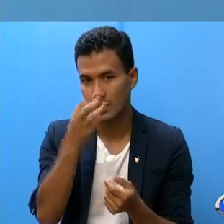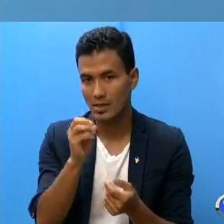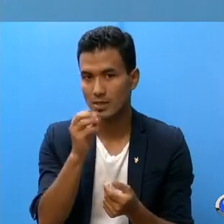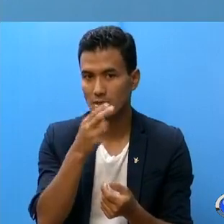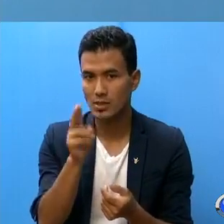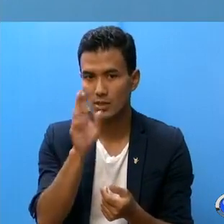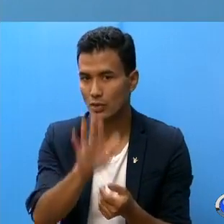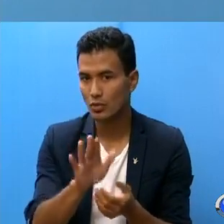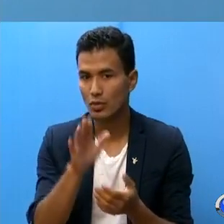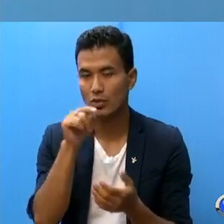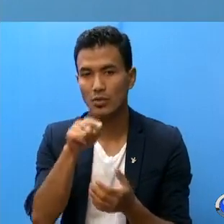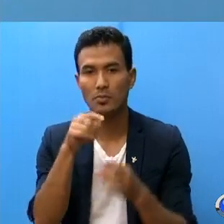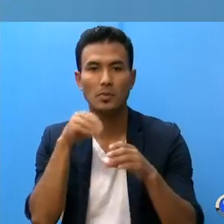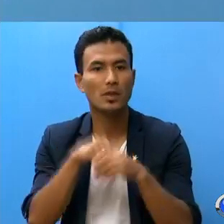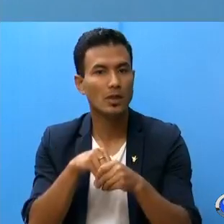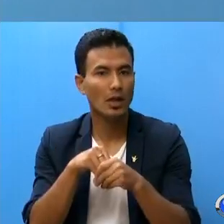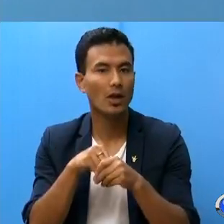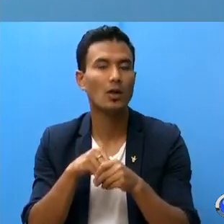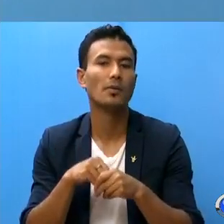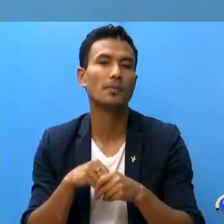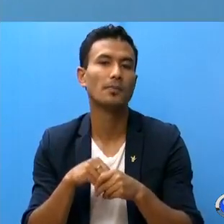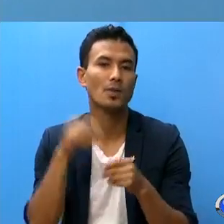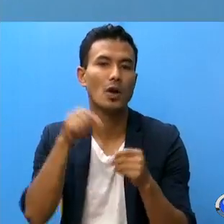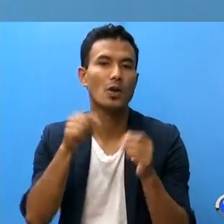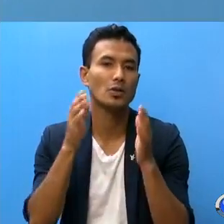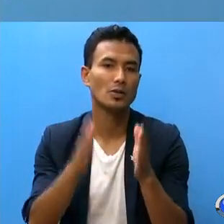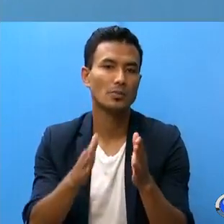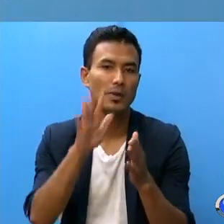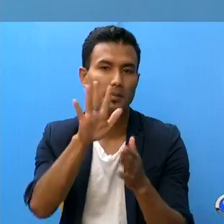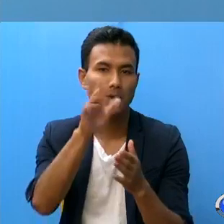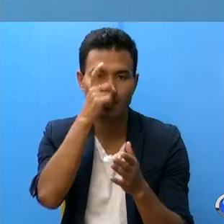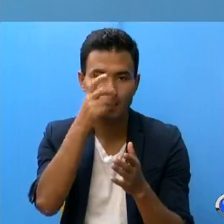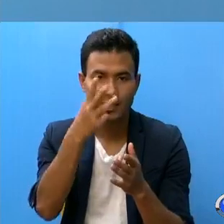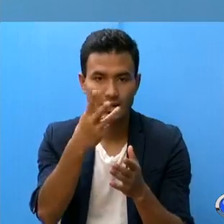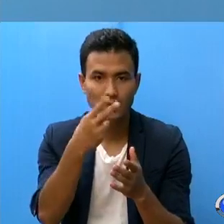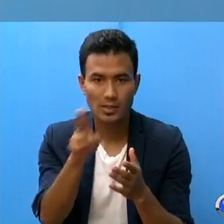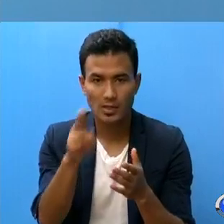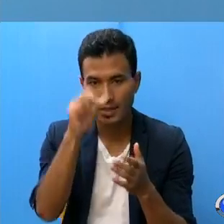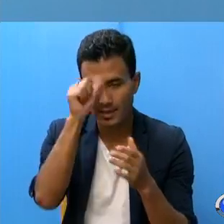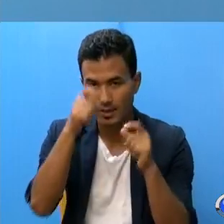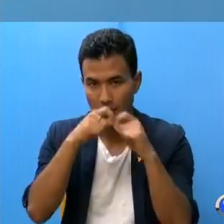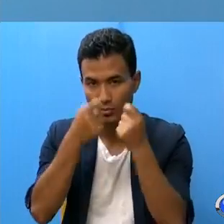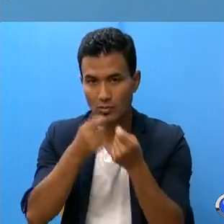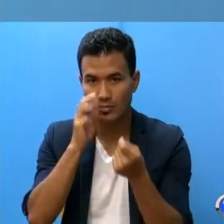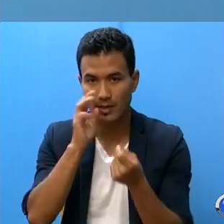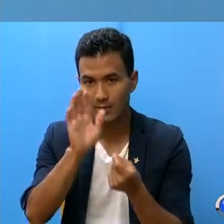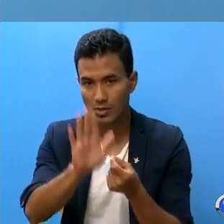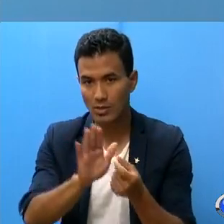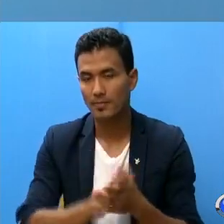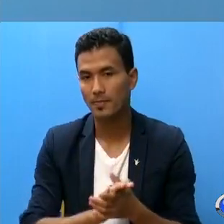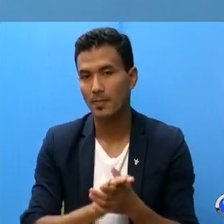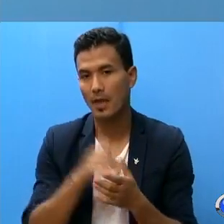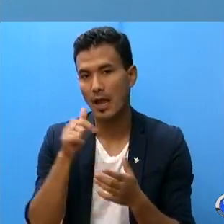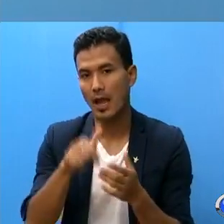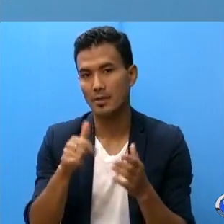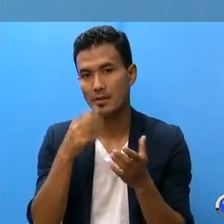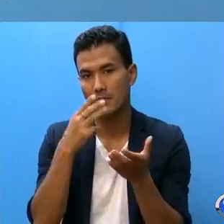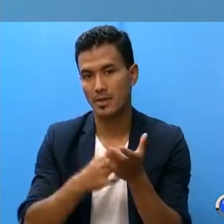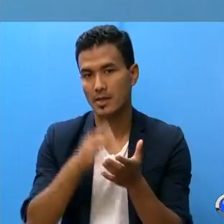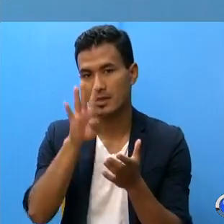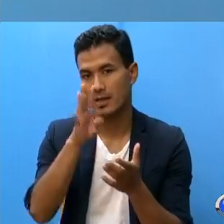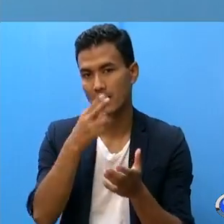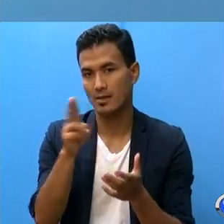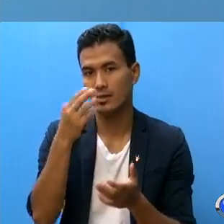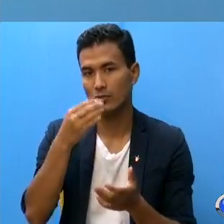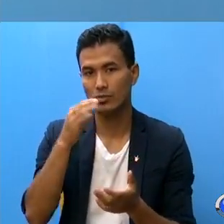च र तेस्मद्दे अहिले सम्मा 5,03 जना रेड जोनमा परणुबाईको च र आज मात्रे 4